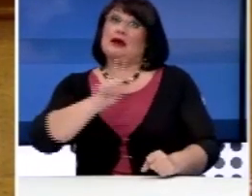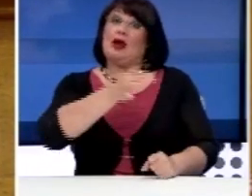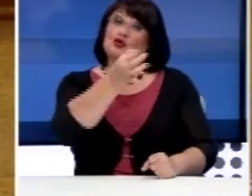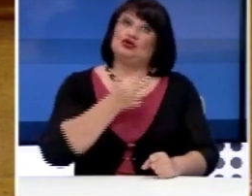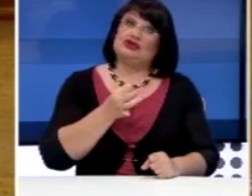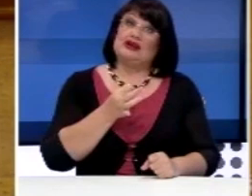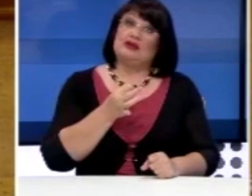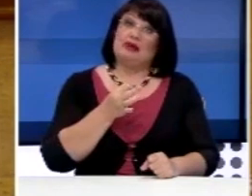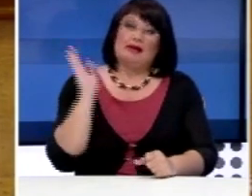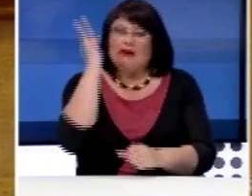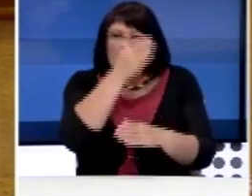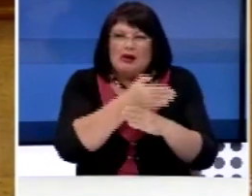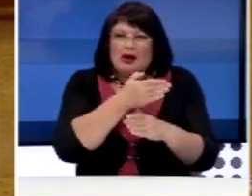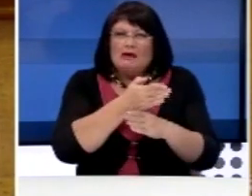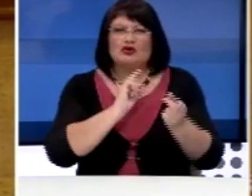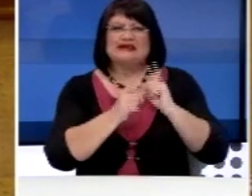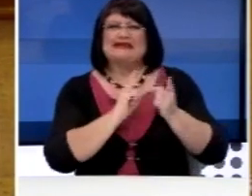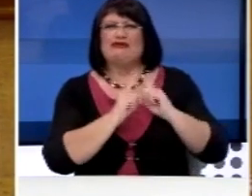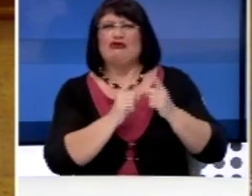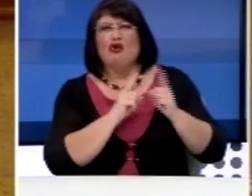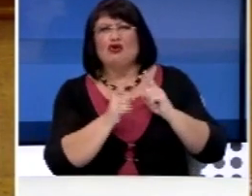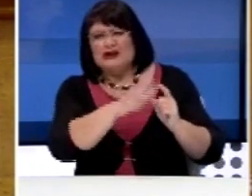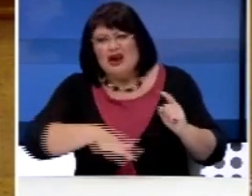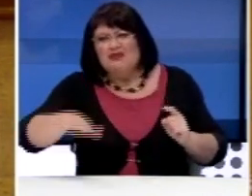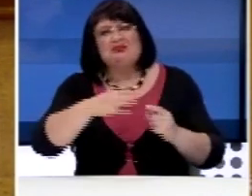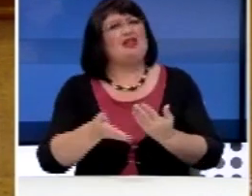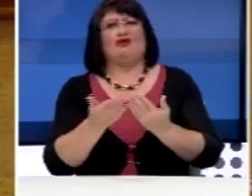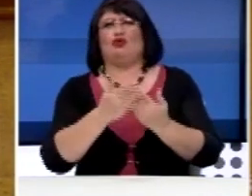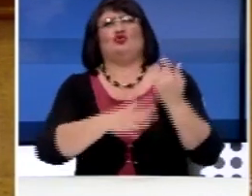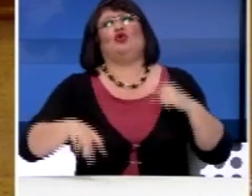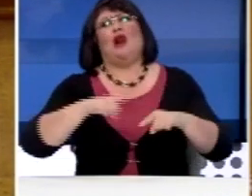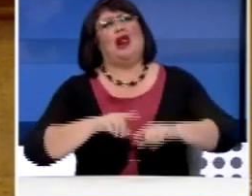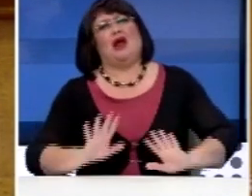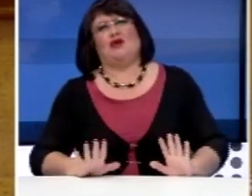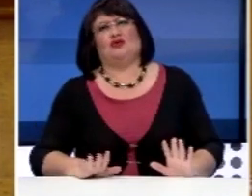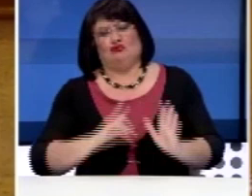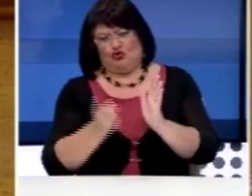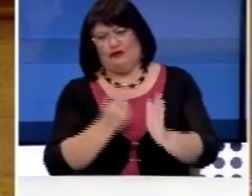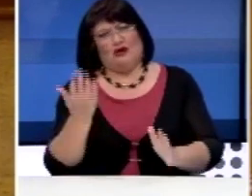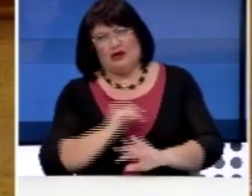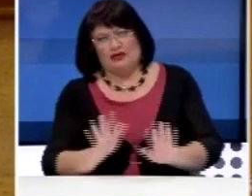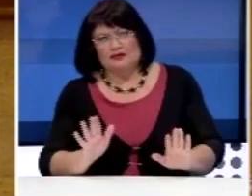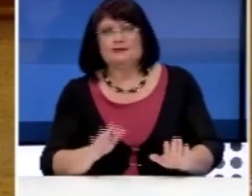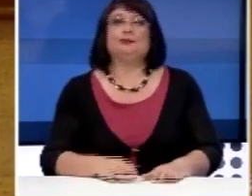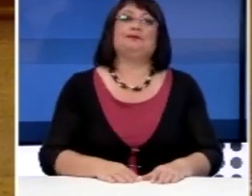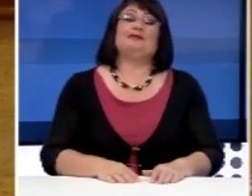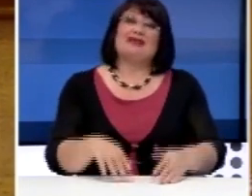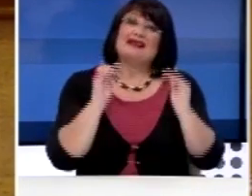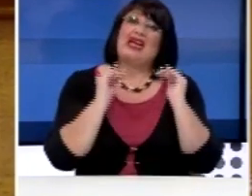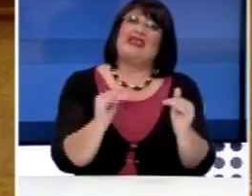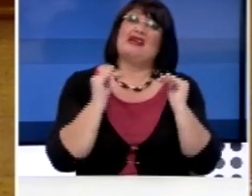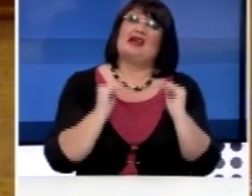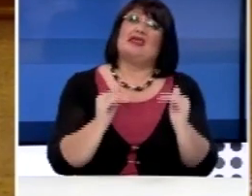οι συμφωνίες δεν υπηρετούν λαϊκά συμφέροντα. Δεν είναι η πρώτη φορά. Τα ίδια